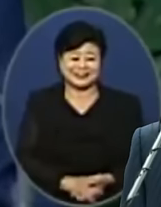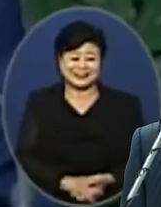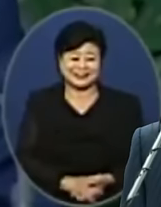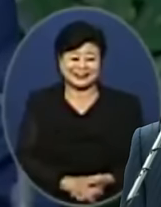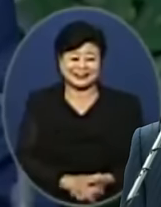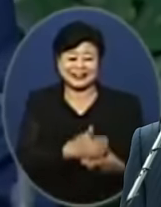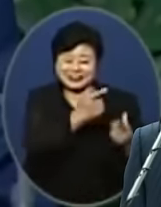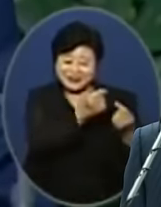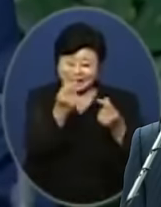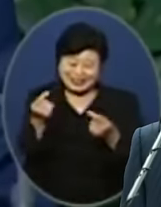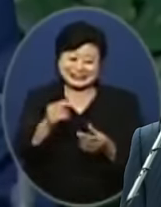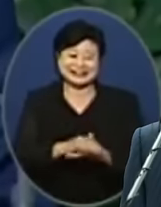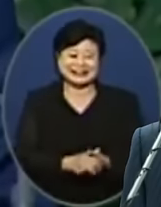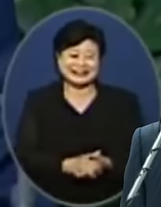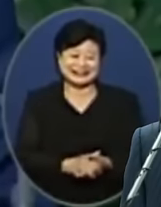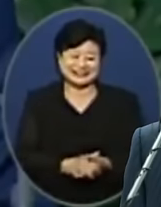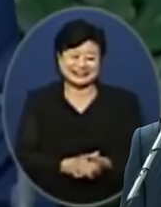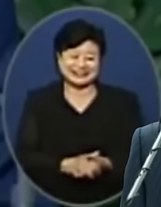그와 같이